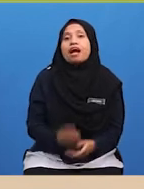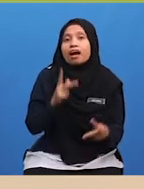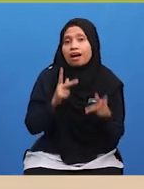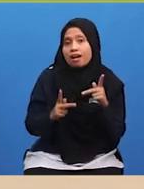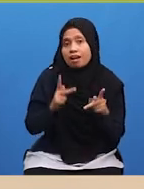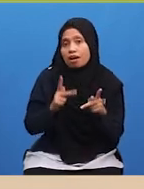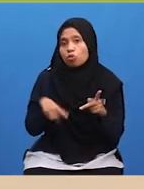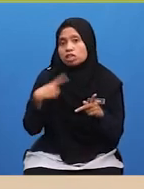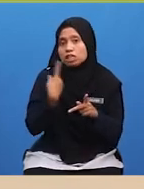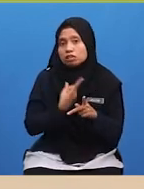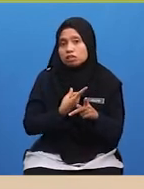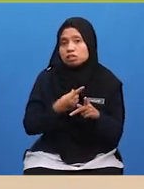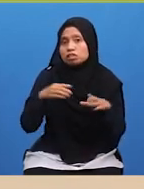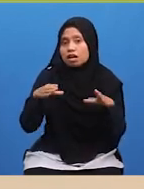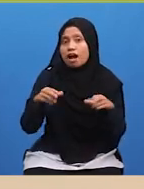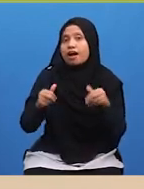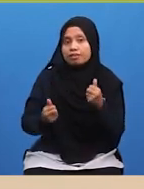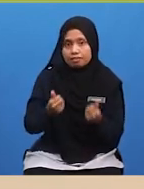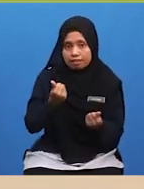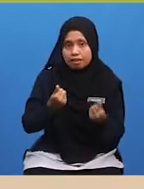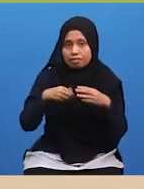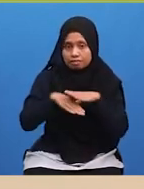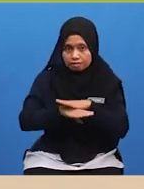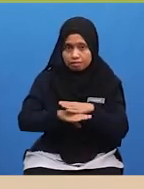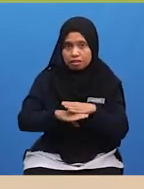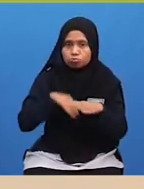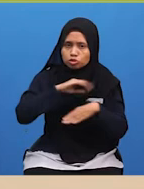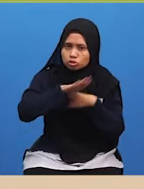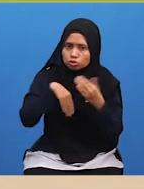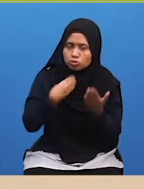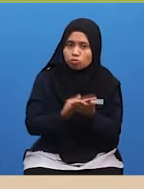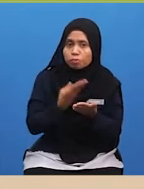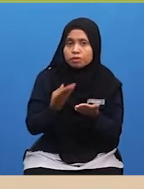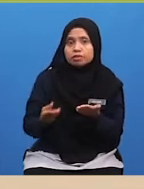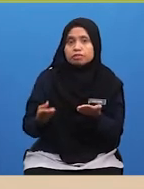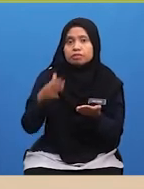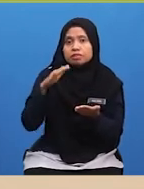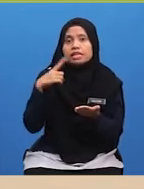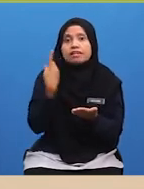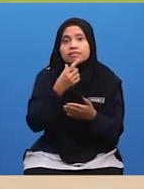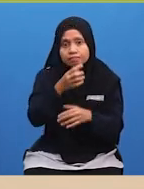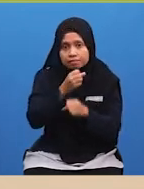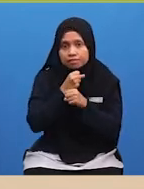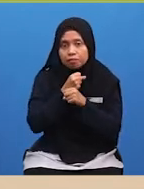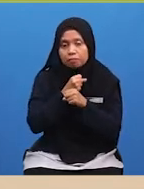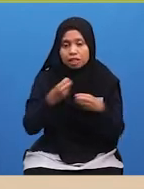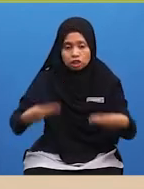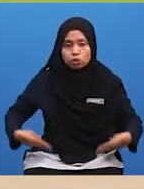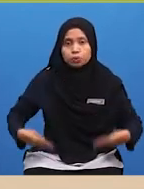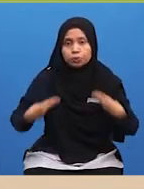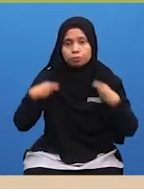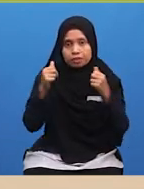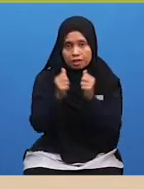Sekiranya kita berlaku adil dalam semua perkara, kita dapat hidup